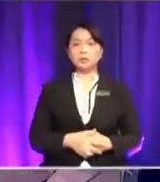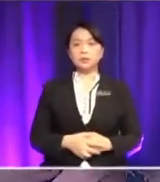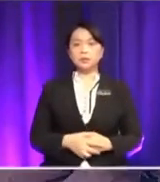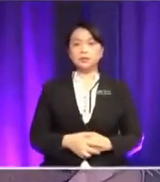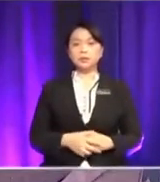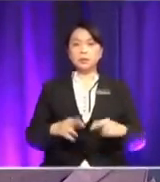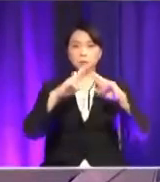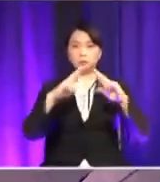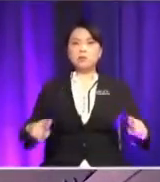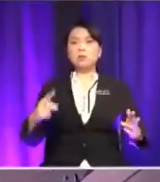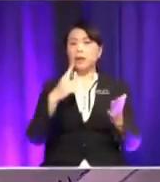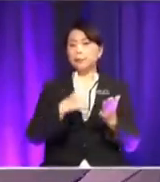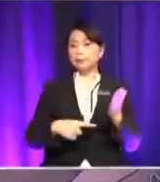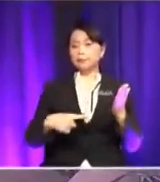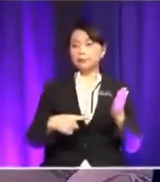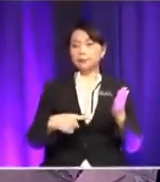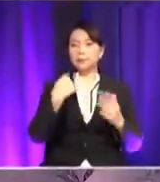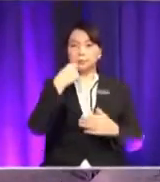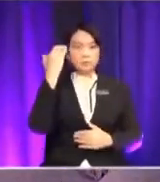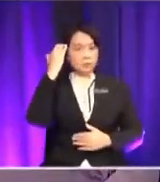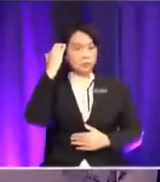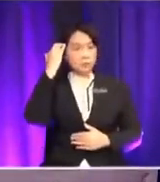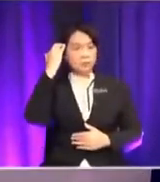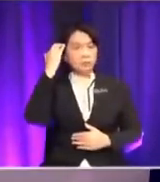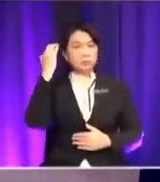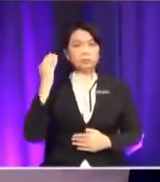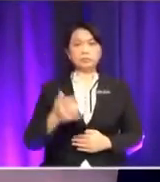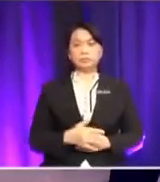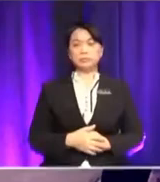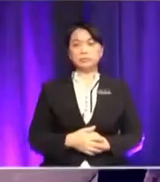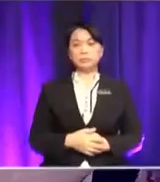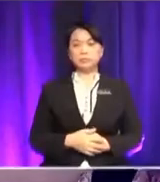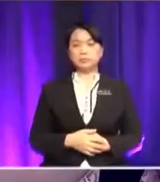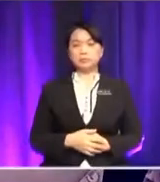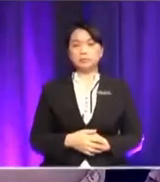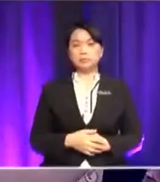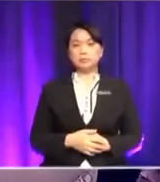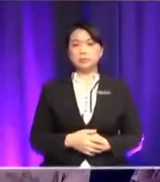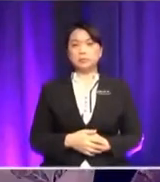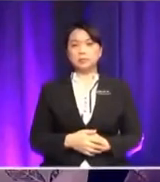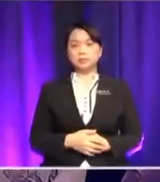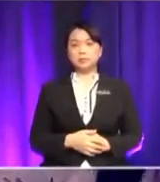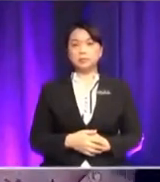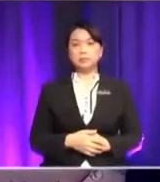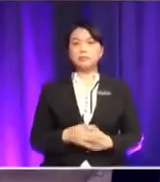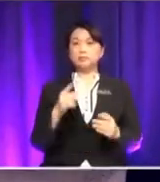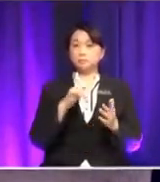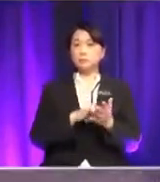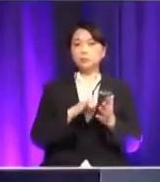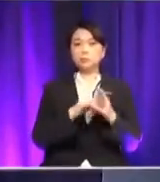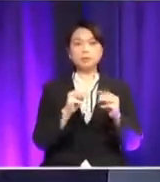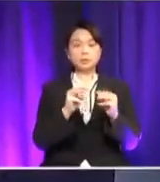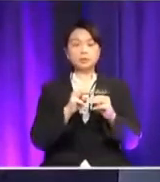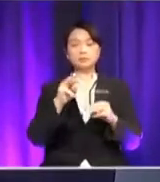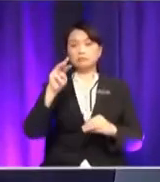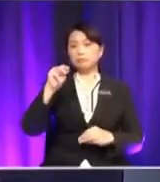Apakah namanya tapi tahu deh bukan gitu bilang kau sibuk Minangkabau Iya betul